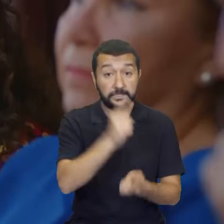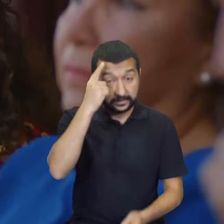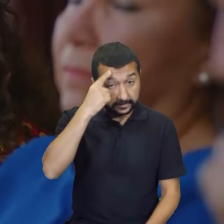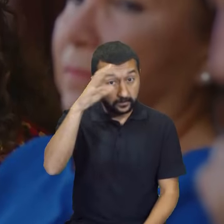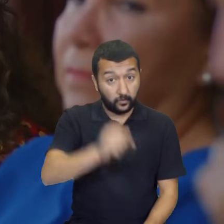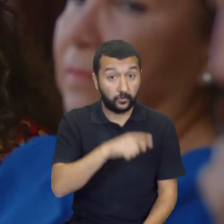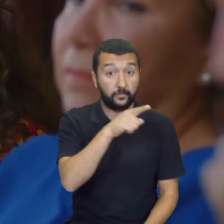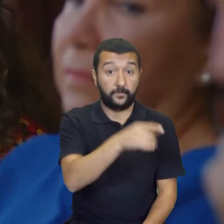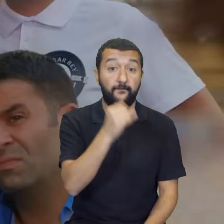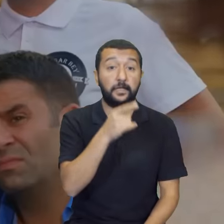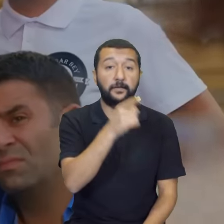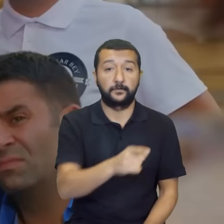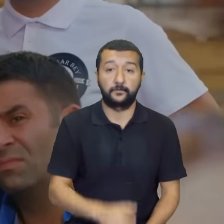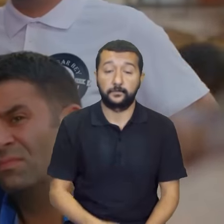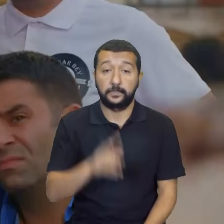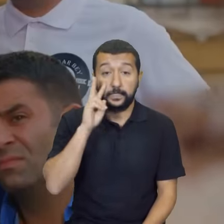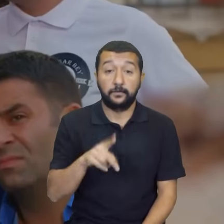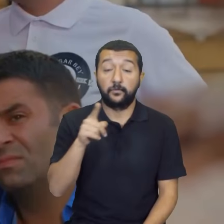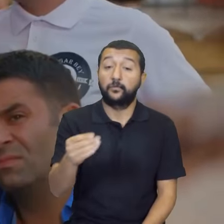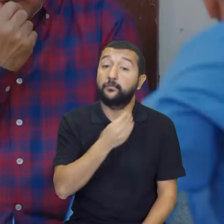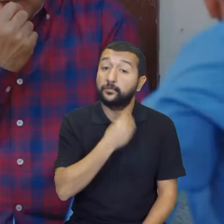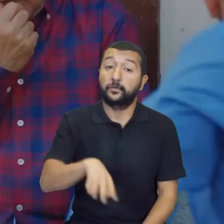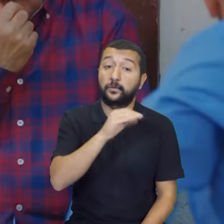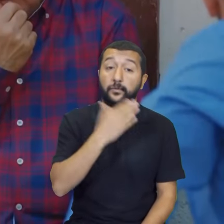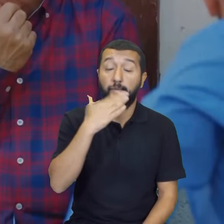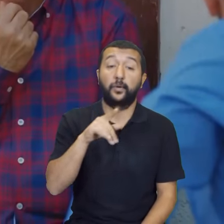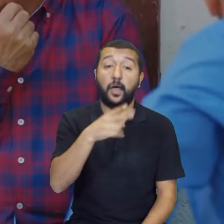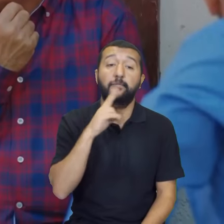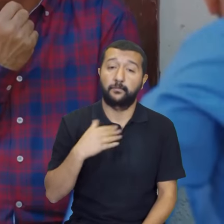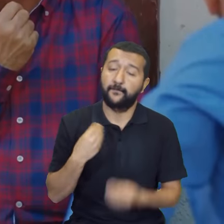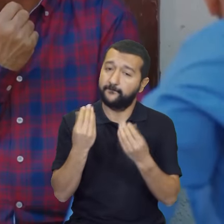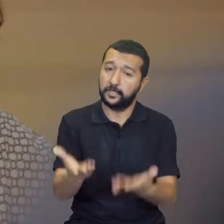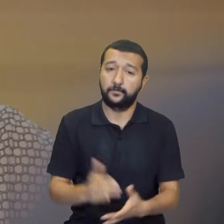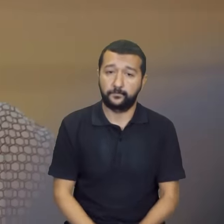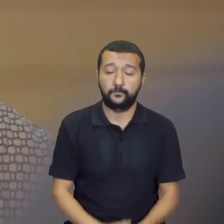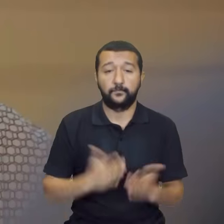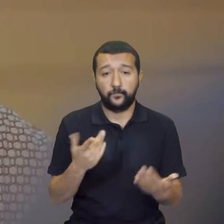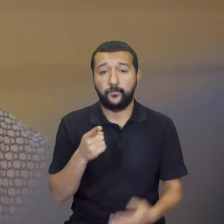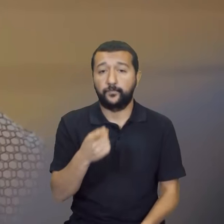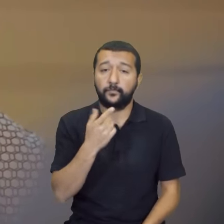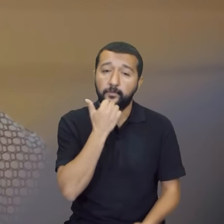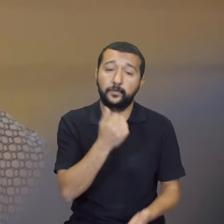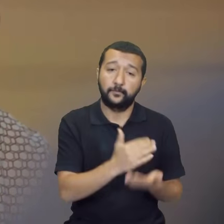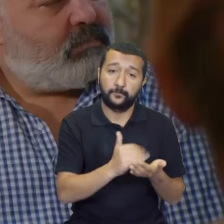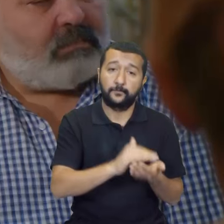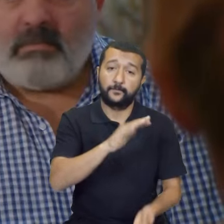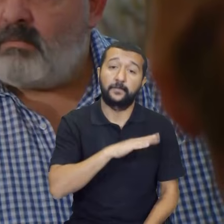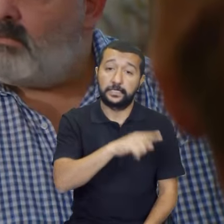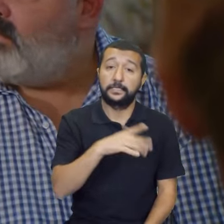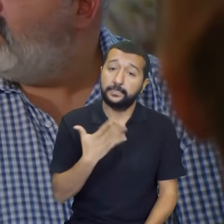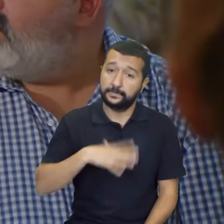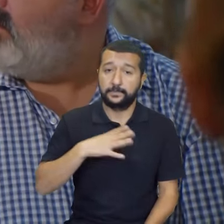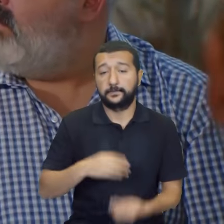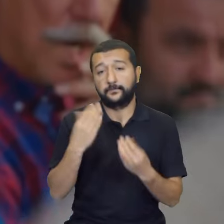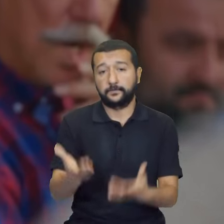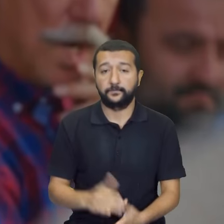saçlarını yolum yolum yolarım ha. Vallahi alınmaca gücenmece yok Adile abla. Ben de veririm. Yani kenarda 3-5 kuruş birikmiş param var. İstesinler